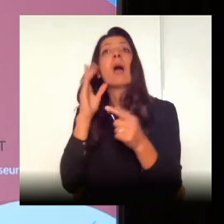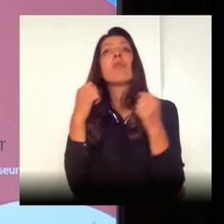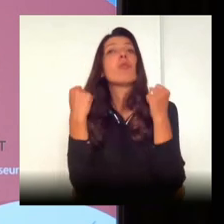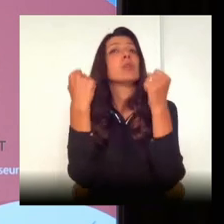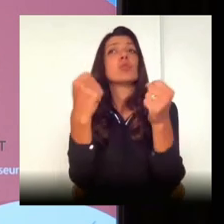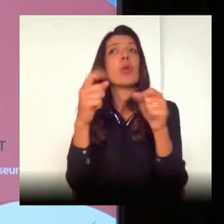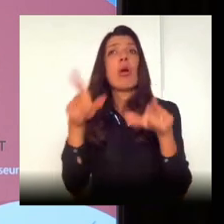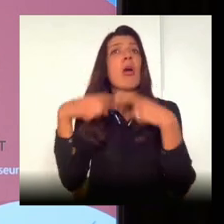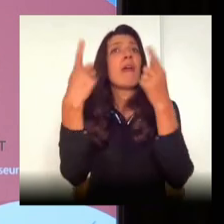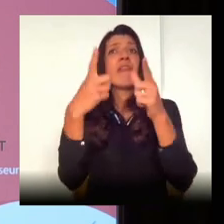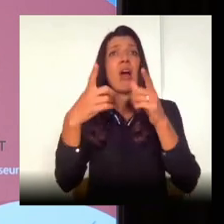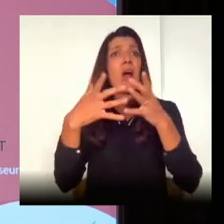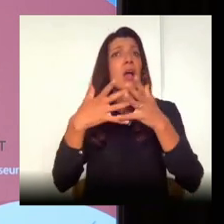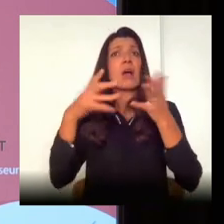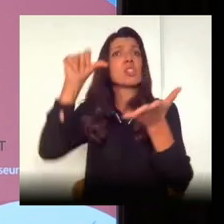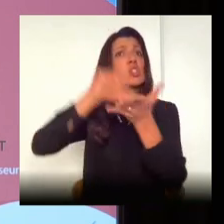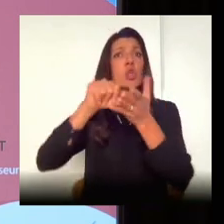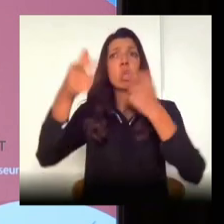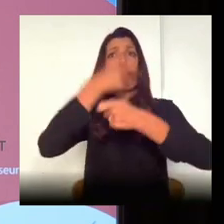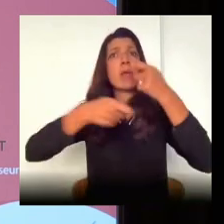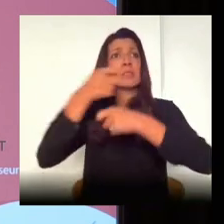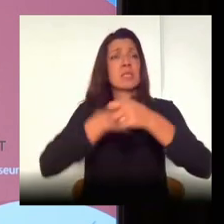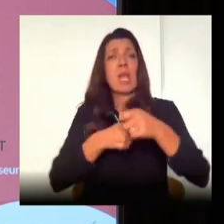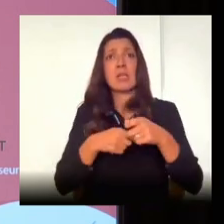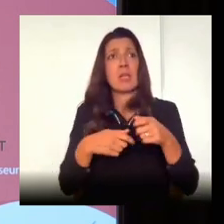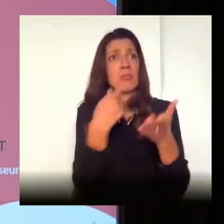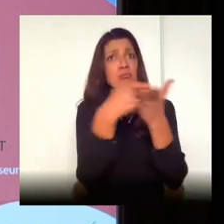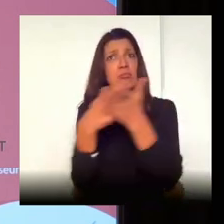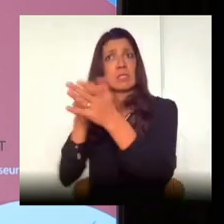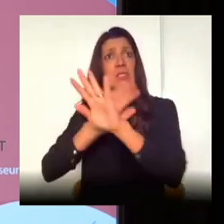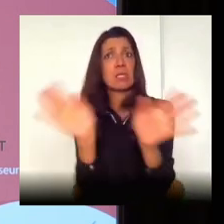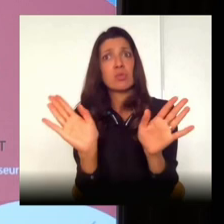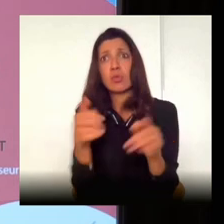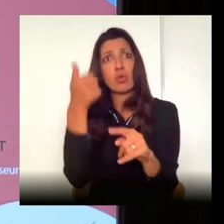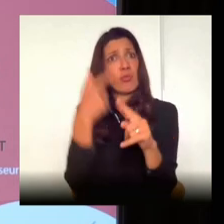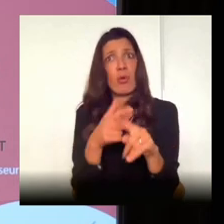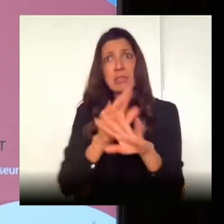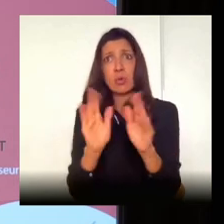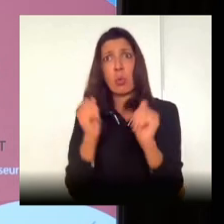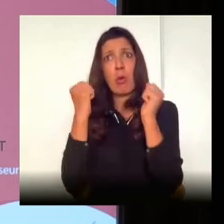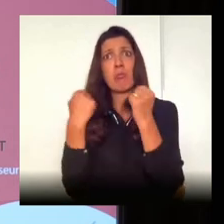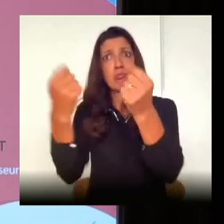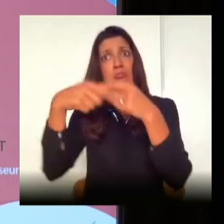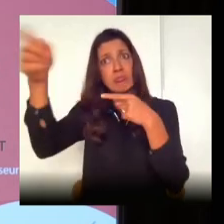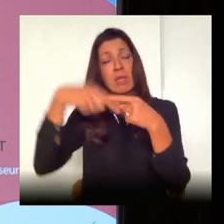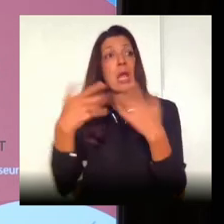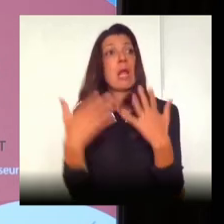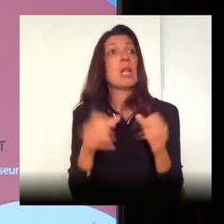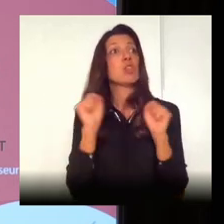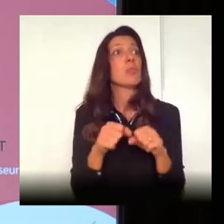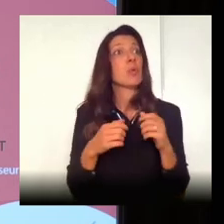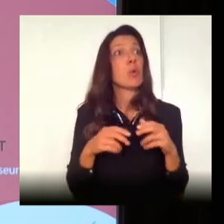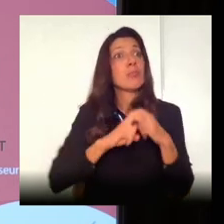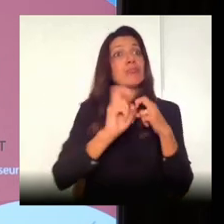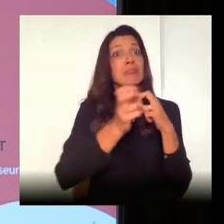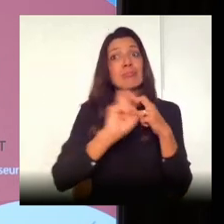dans une grande surface et je faisais que les galeries marchandes parce que ça me permettait de m'arrêter qu'une seule fois. Là, je peux m'arrêter partout, je